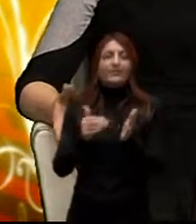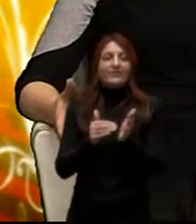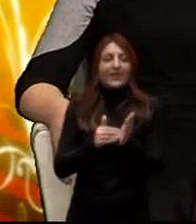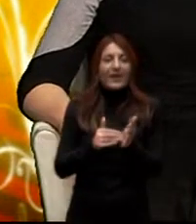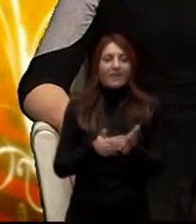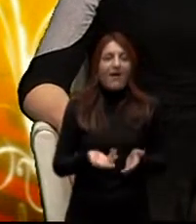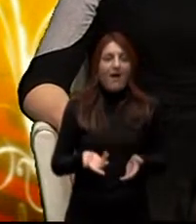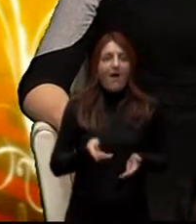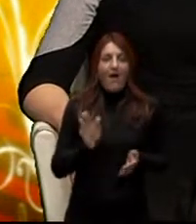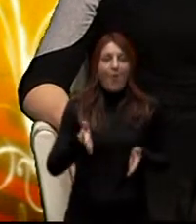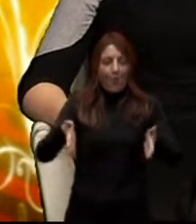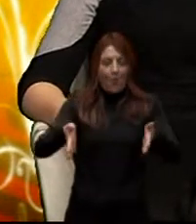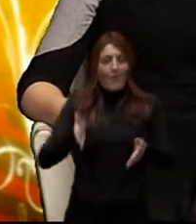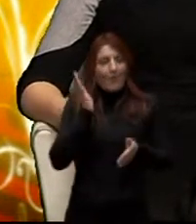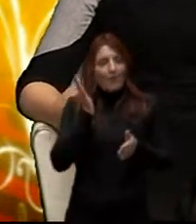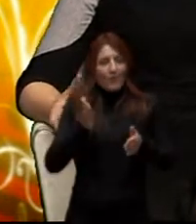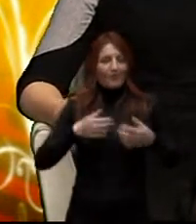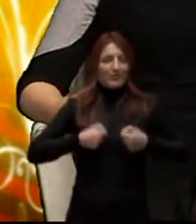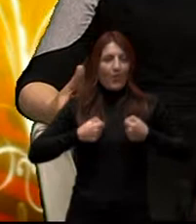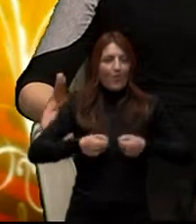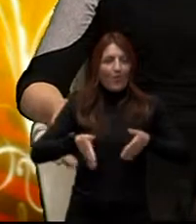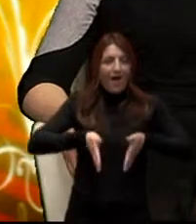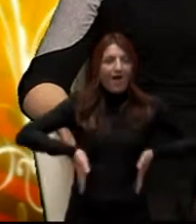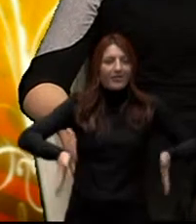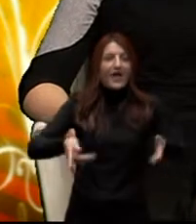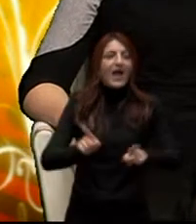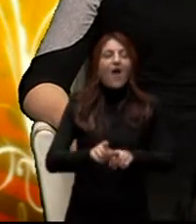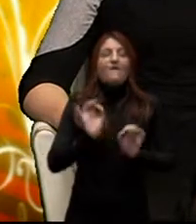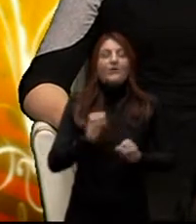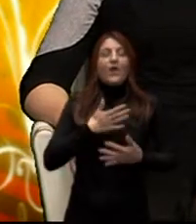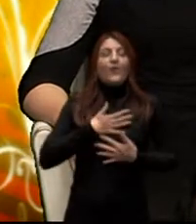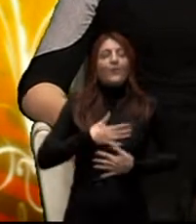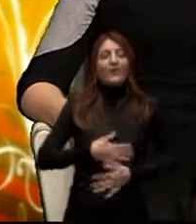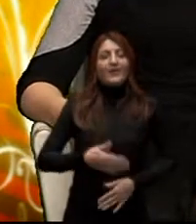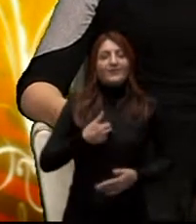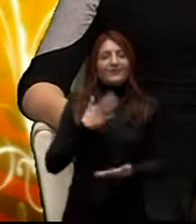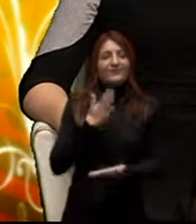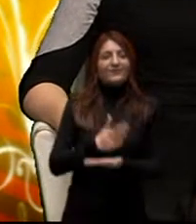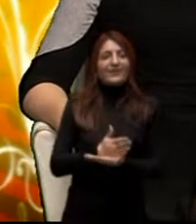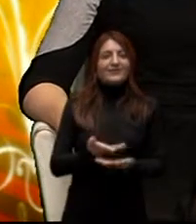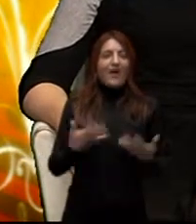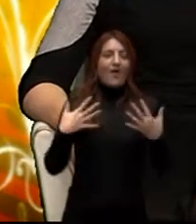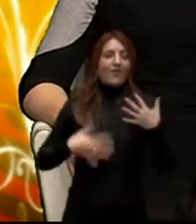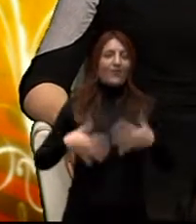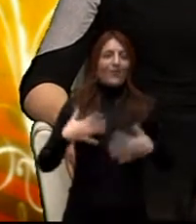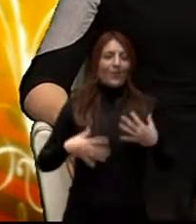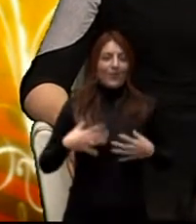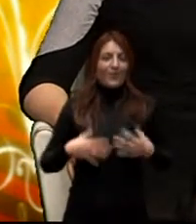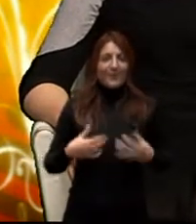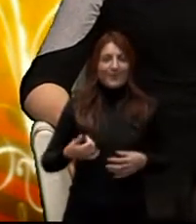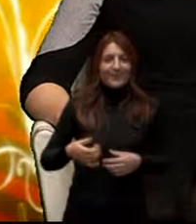može vaša kada napraviti za jedan ugodan, kak se to još, jedna ugodna kupka. Da,